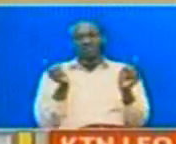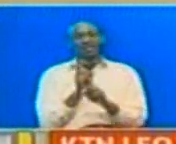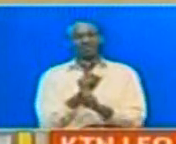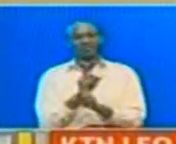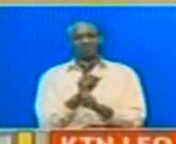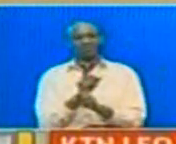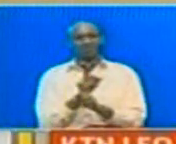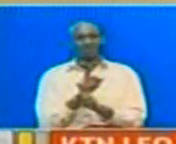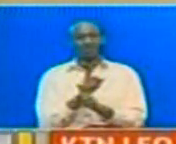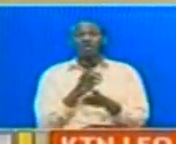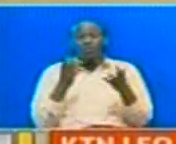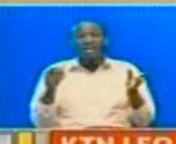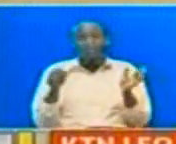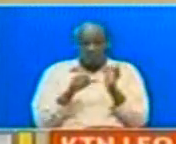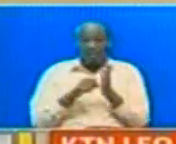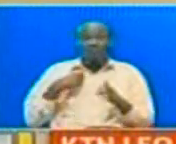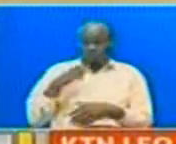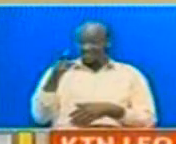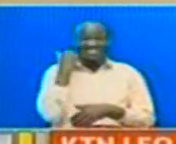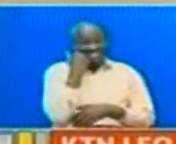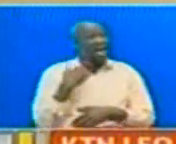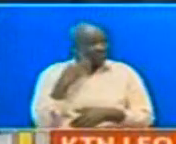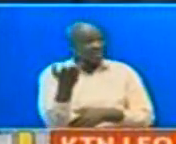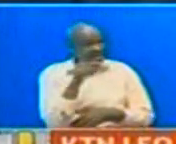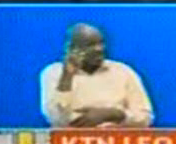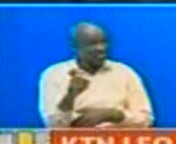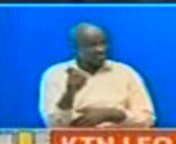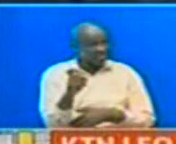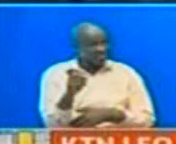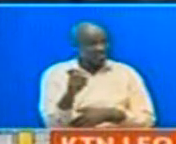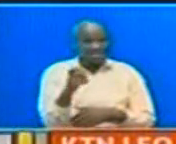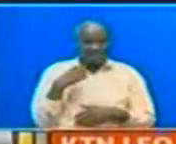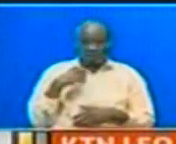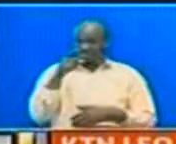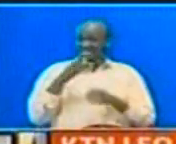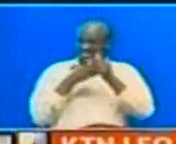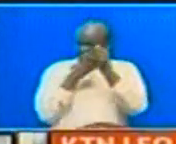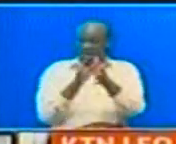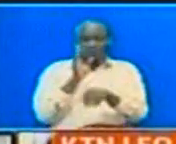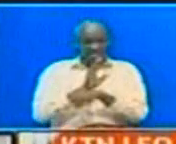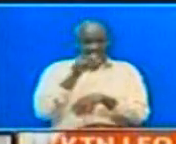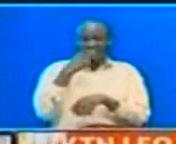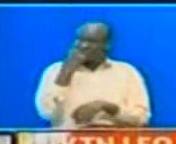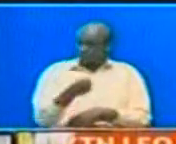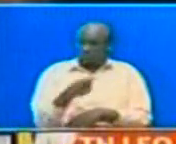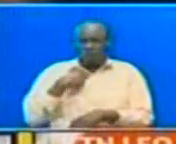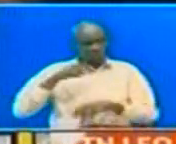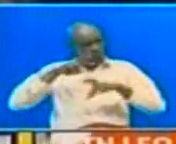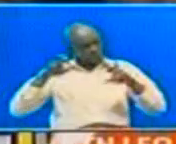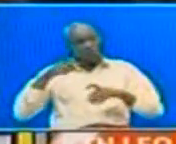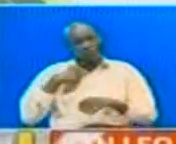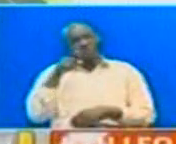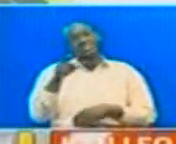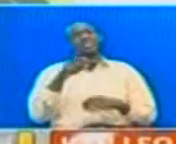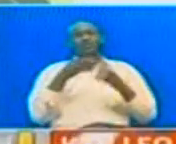a tetanus crisis in Kenya? Ni swala lililopeleka wawakilishi wa kanisa hilo kufika mbele ya kamati ya bunge ili kutafuta mwafaka.